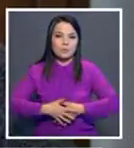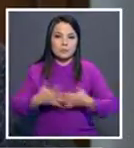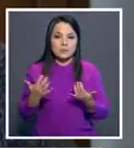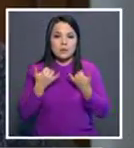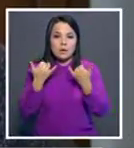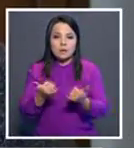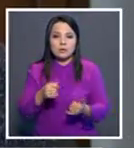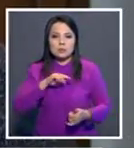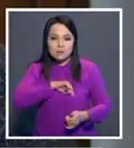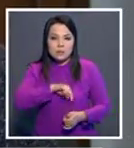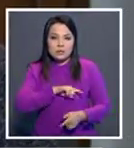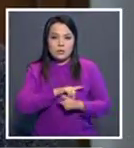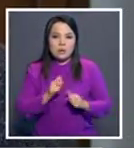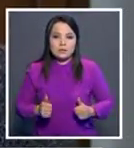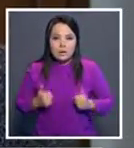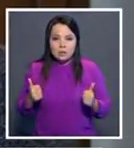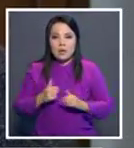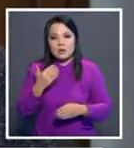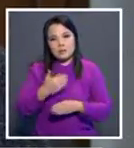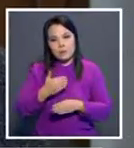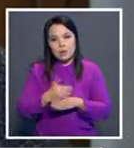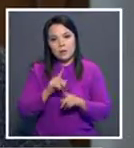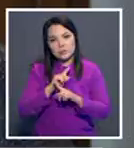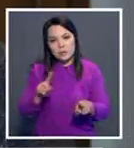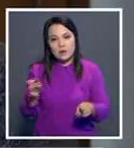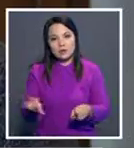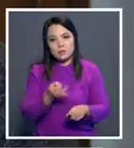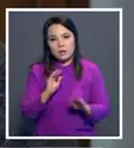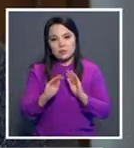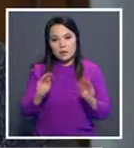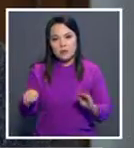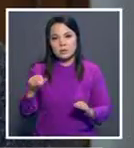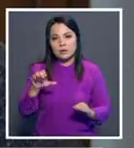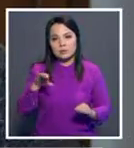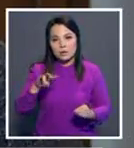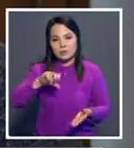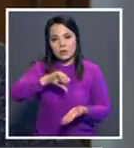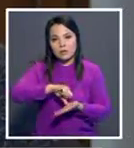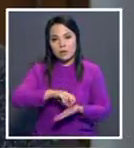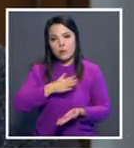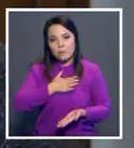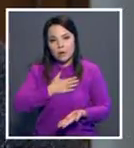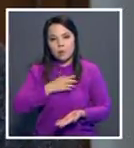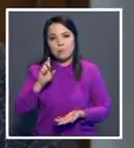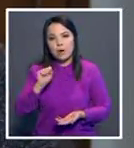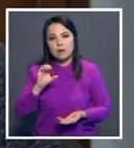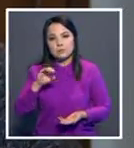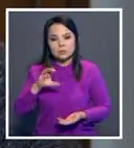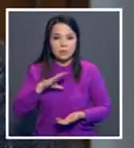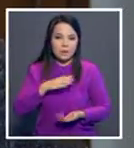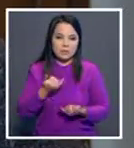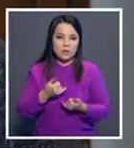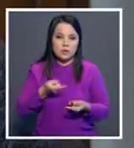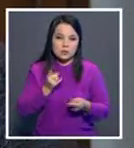деп, негізінен бұл спектакльдің қойылу формасы да өзгеше. Дастан болғандықтан ол түкпе біздің батыстың мінезіне